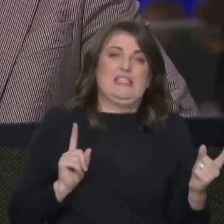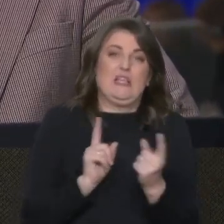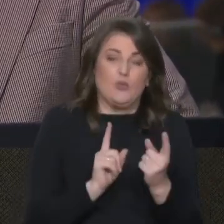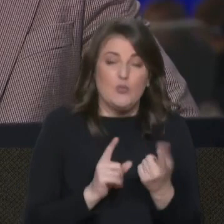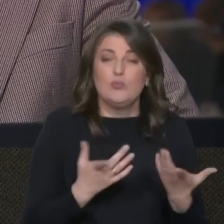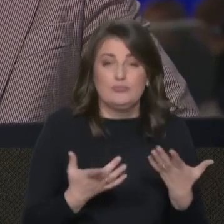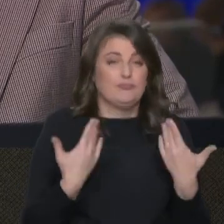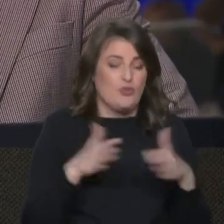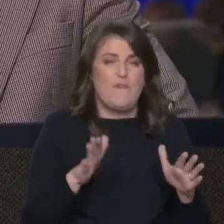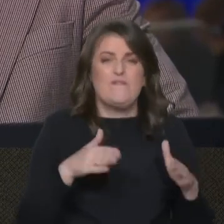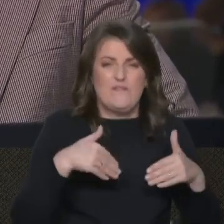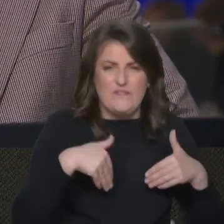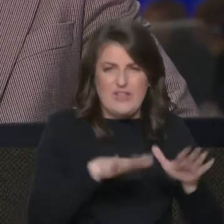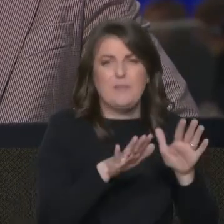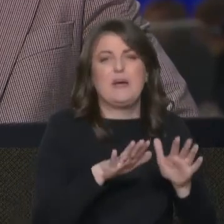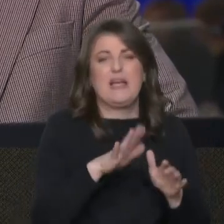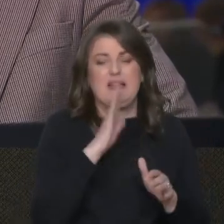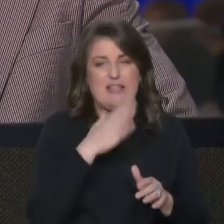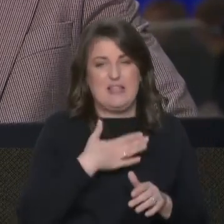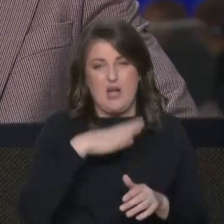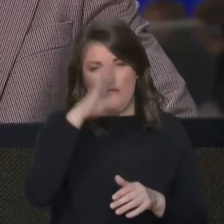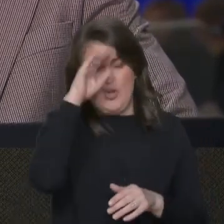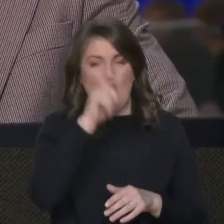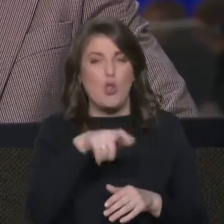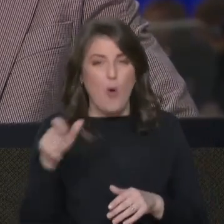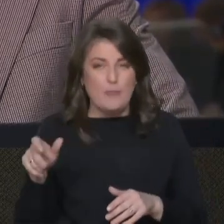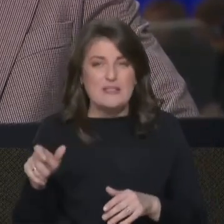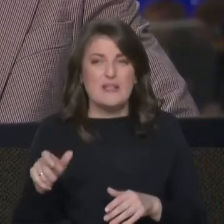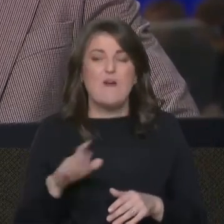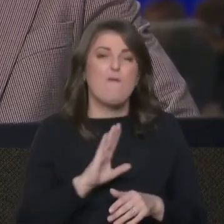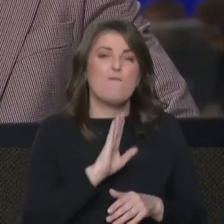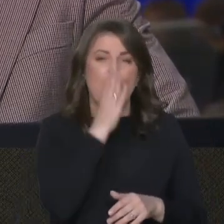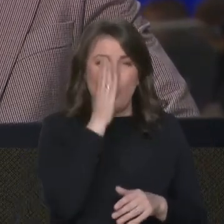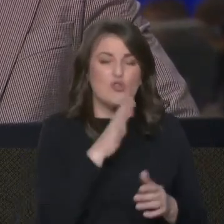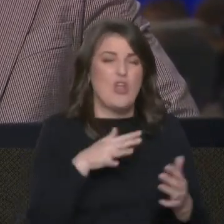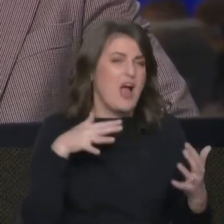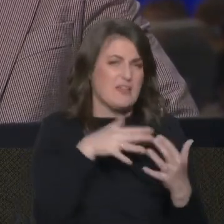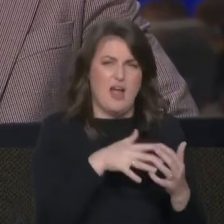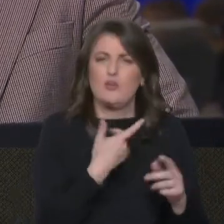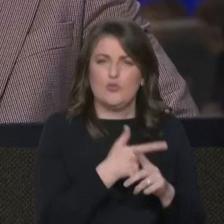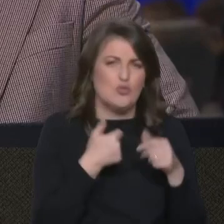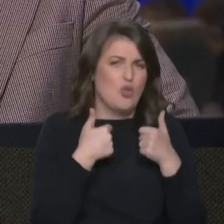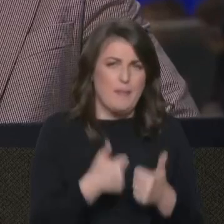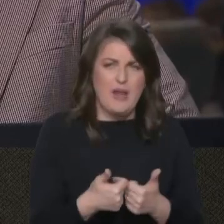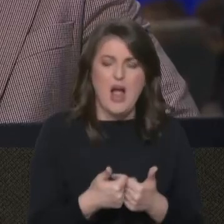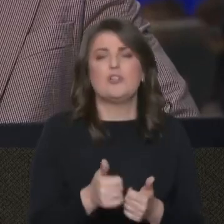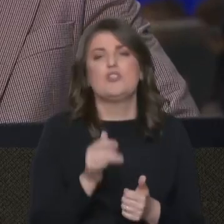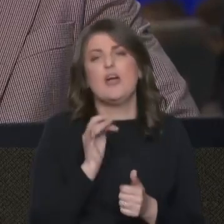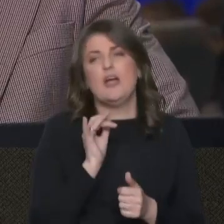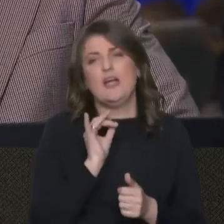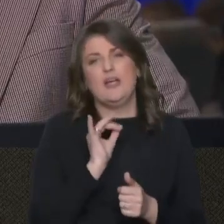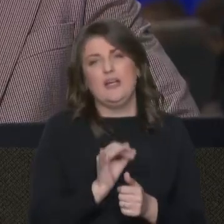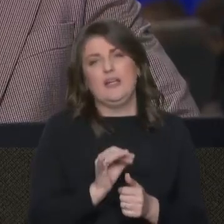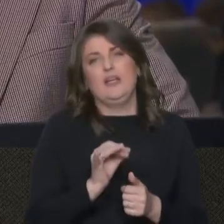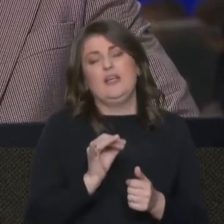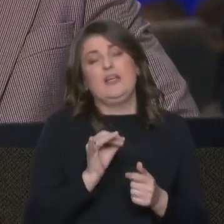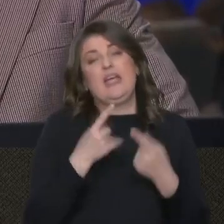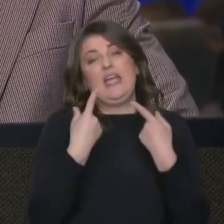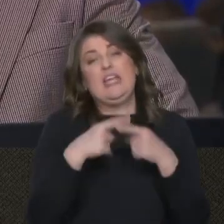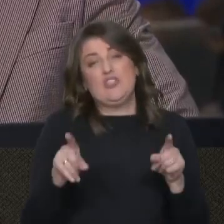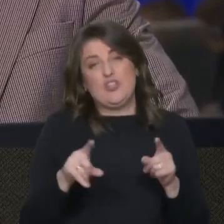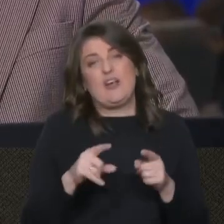общем, відбили наші хлопці ворожі атаки добряче. І